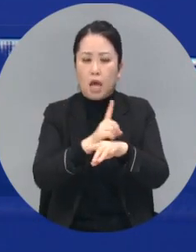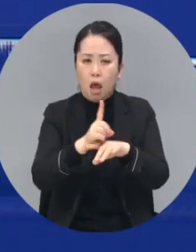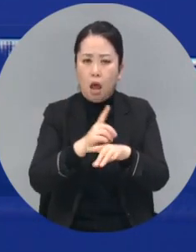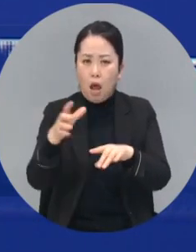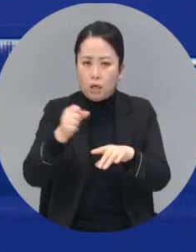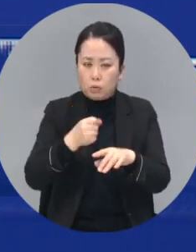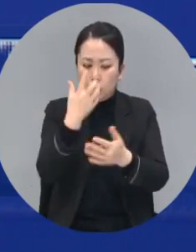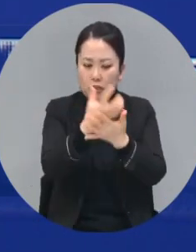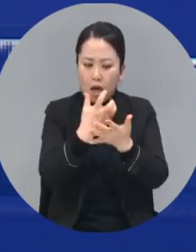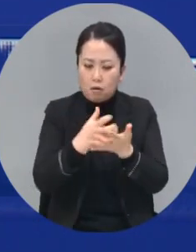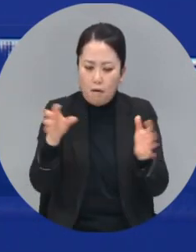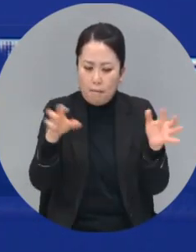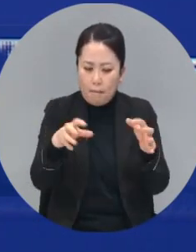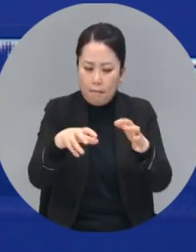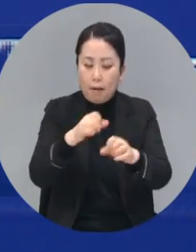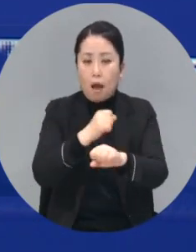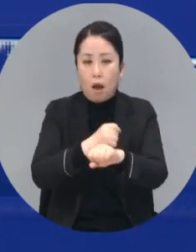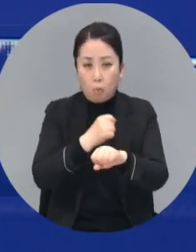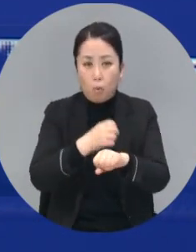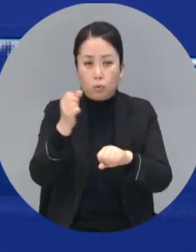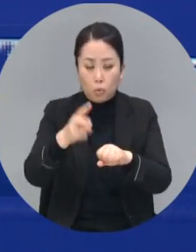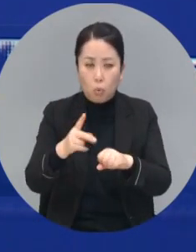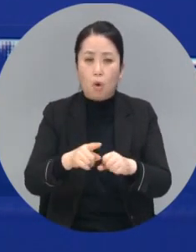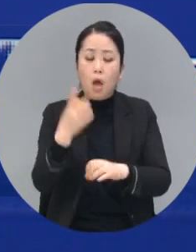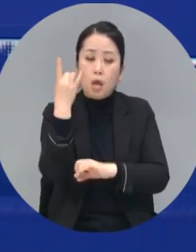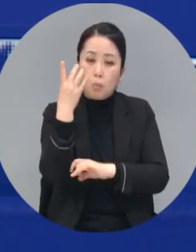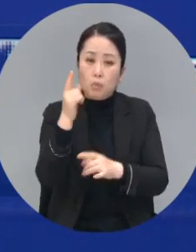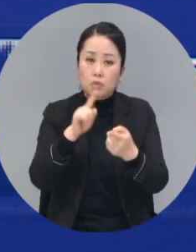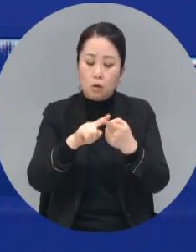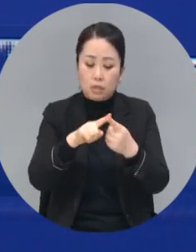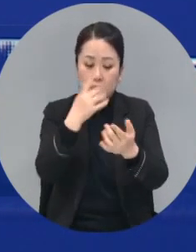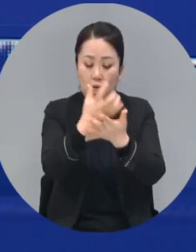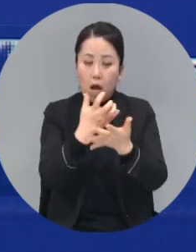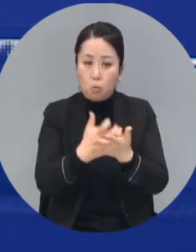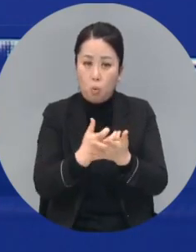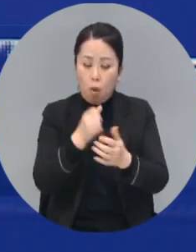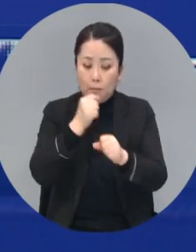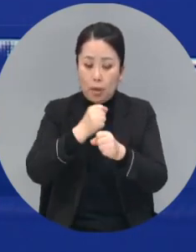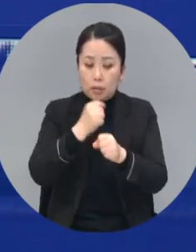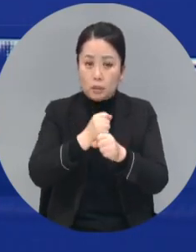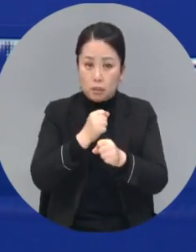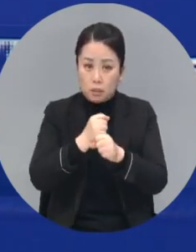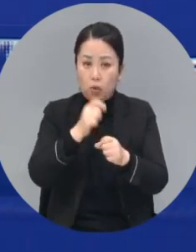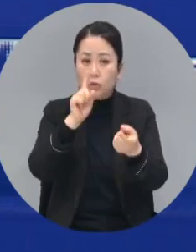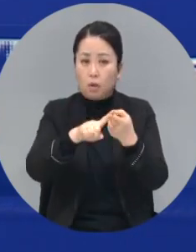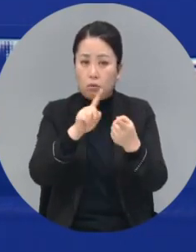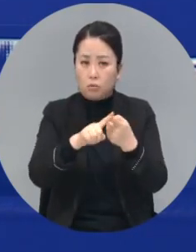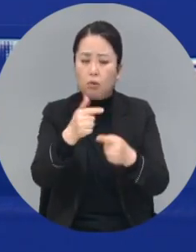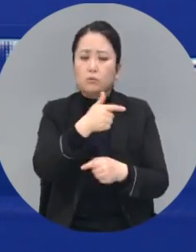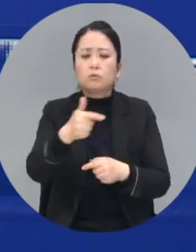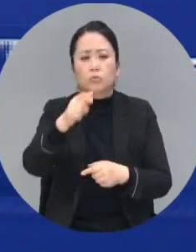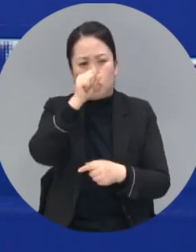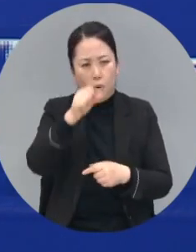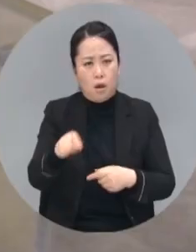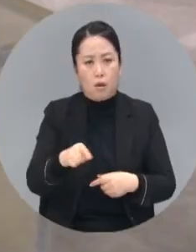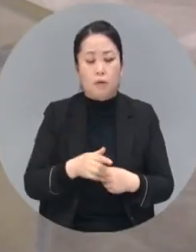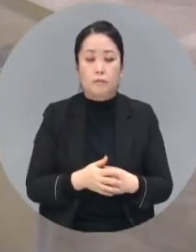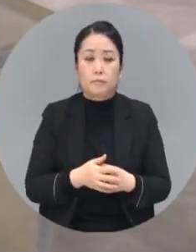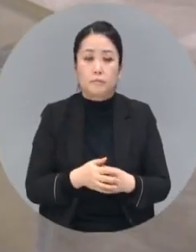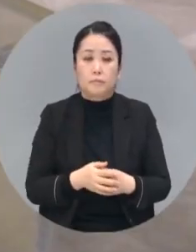수집하거나 또 기본적인 자료 작성을 위한 보고서의 초안을 작성한다는 데서 굉장히 큰 장점을 가지고